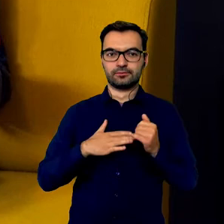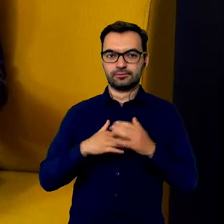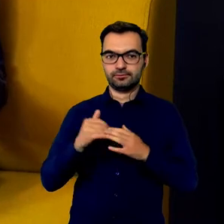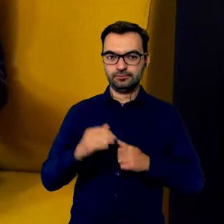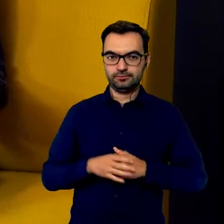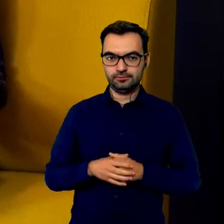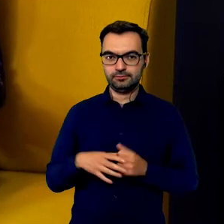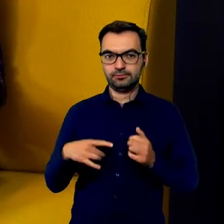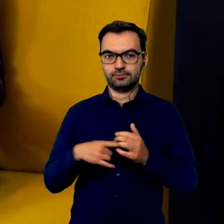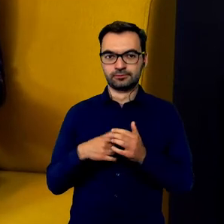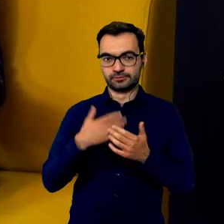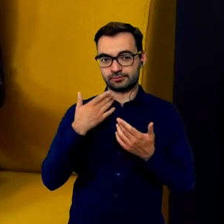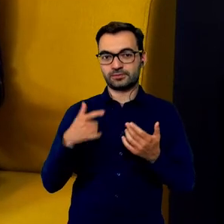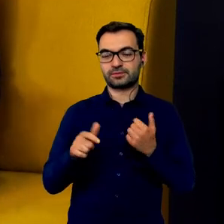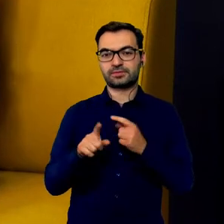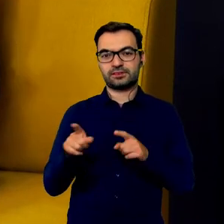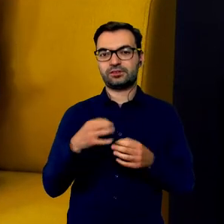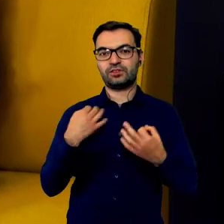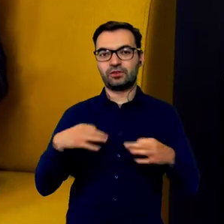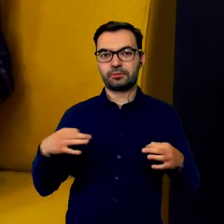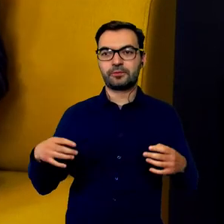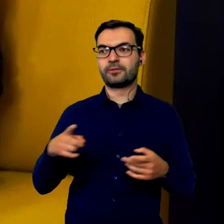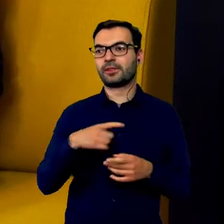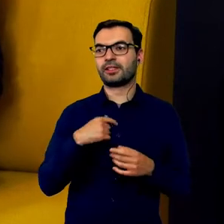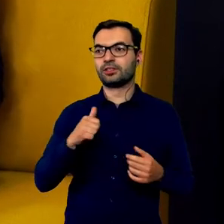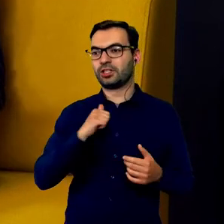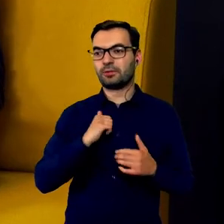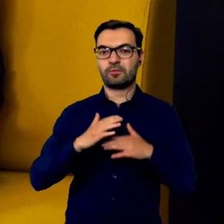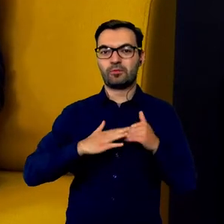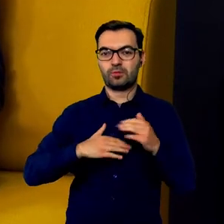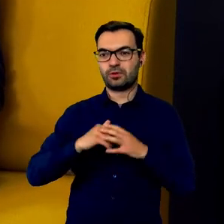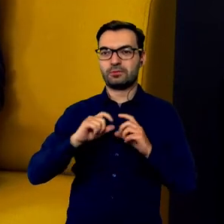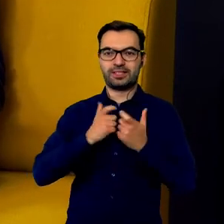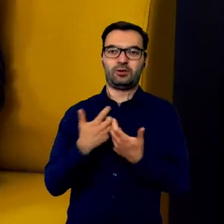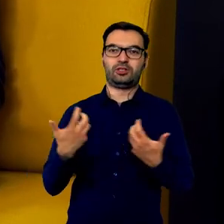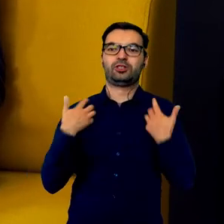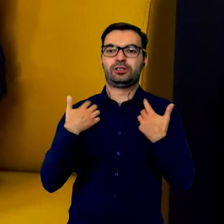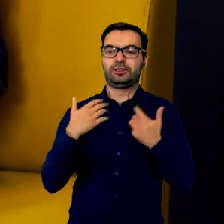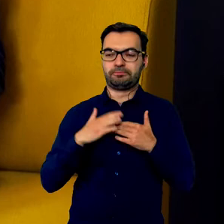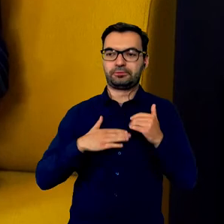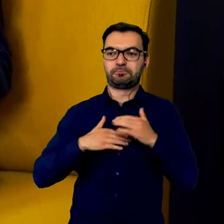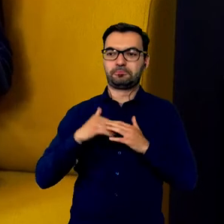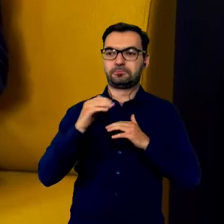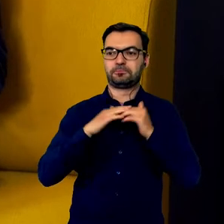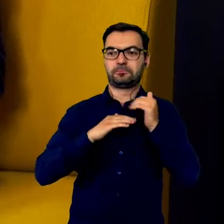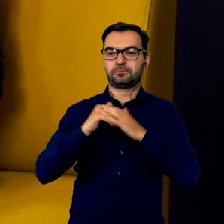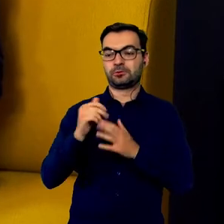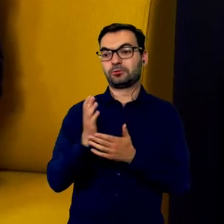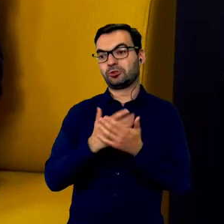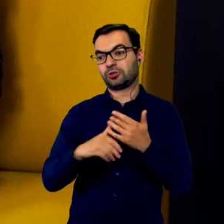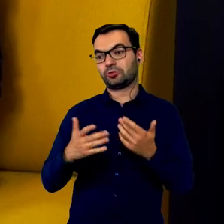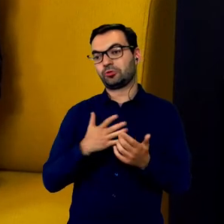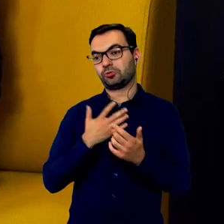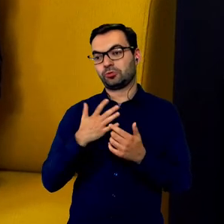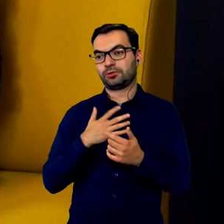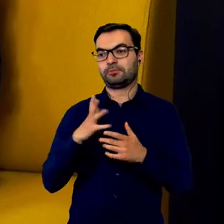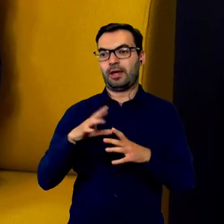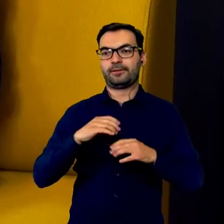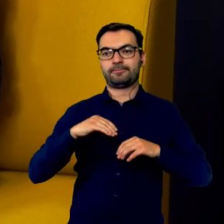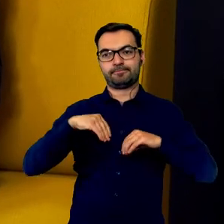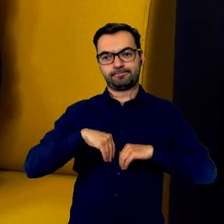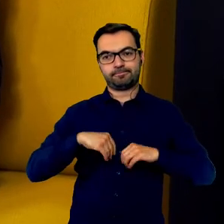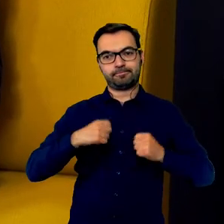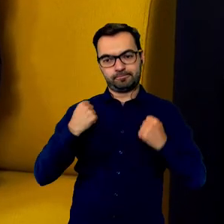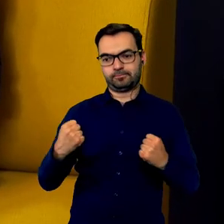to jest ta otwartość, że kompletujemy siebie przez całe życie. Niektórzy uważają, że mają ten rdzeń,